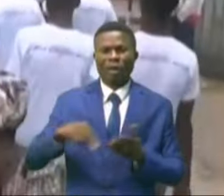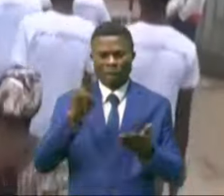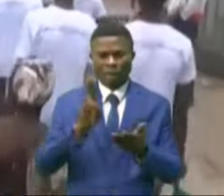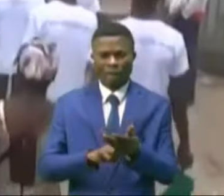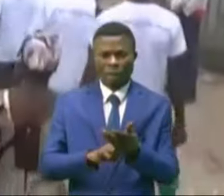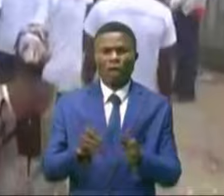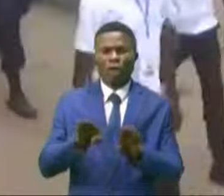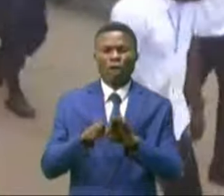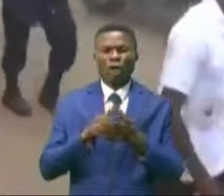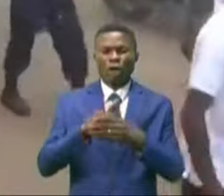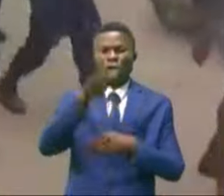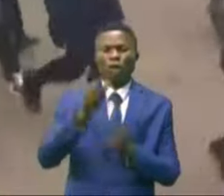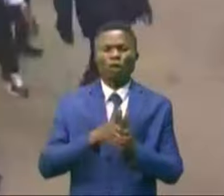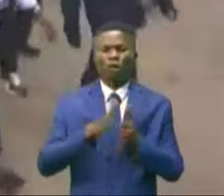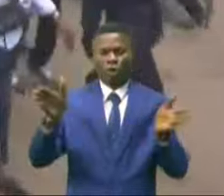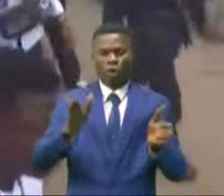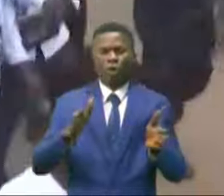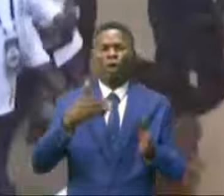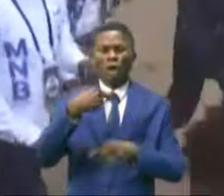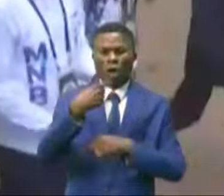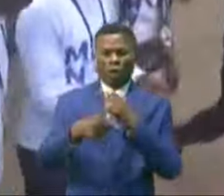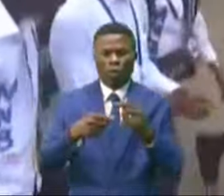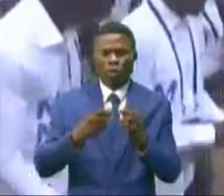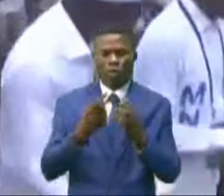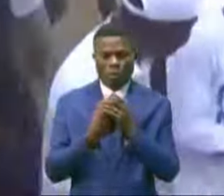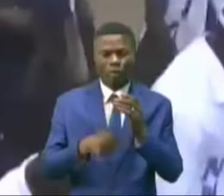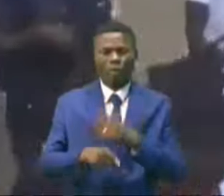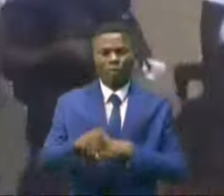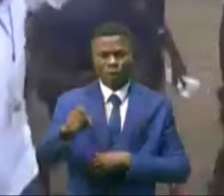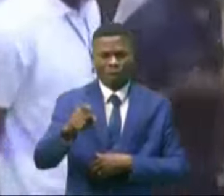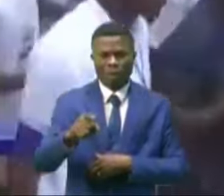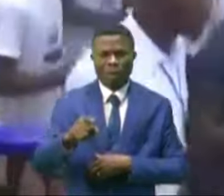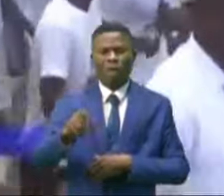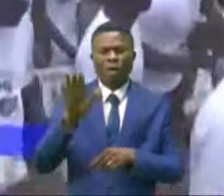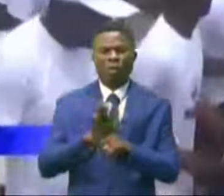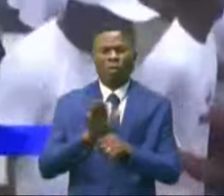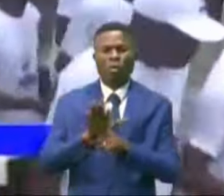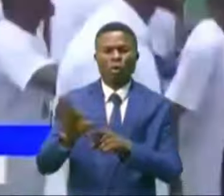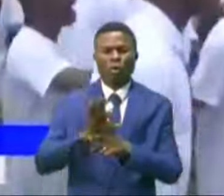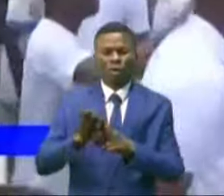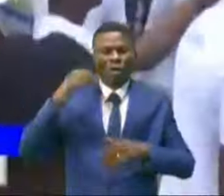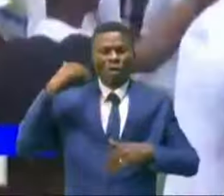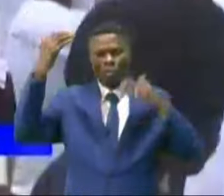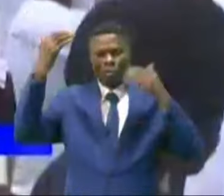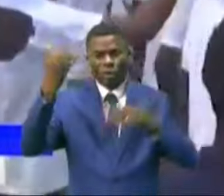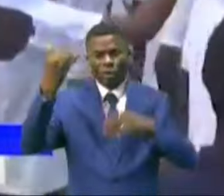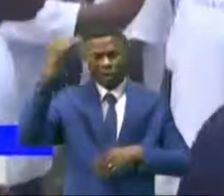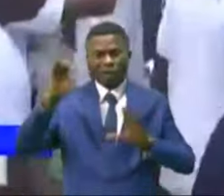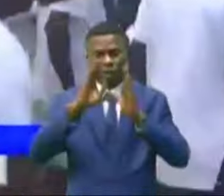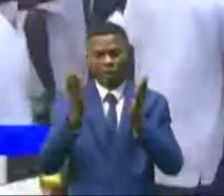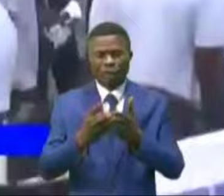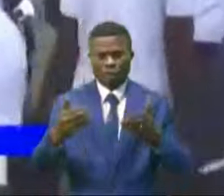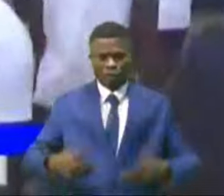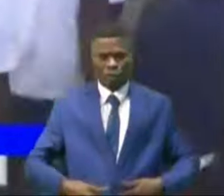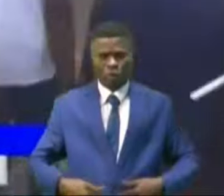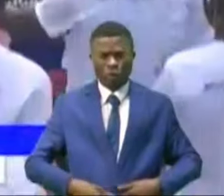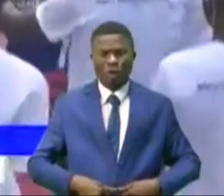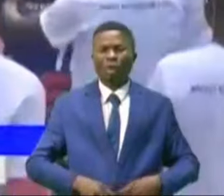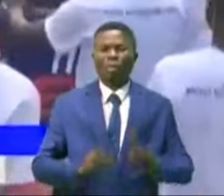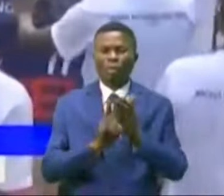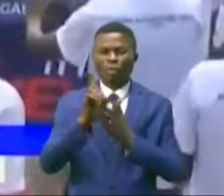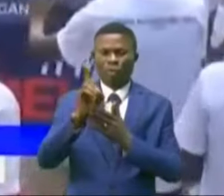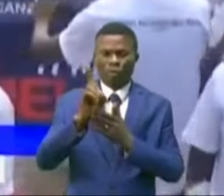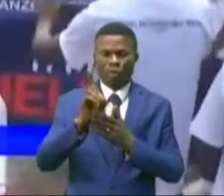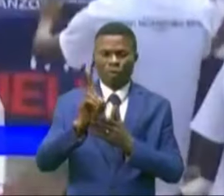sortie officielle et lancera dans les tout prochains jours une série de formations pratiques à l'intention des jeunes afin de booster